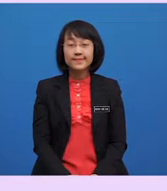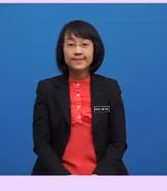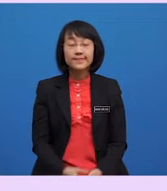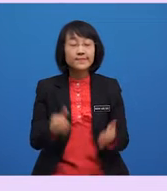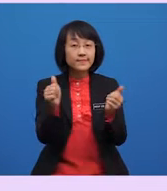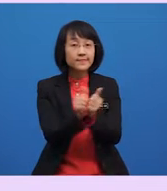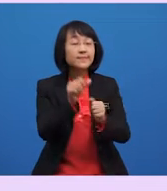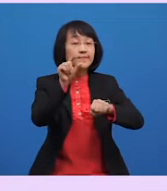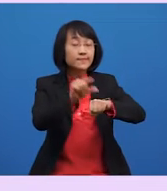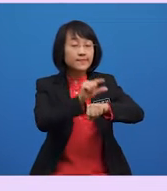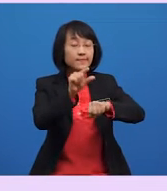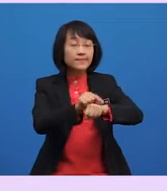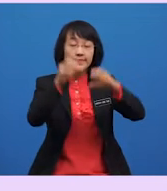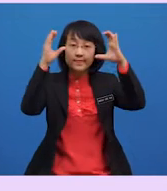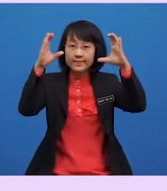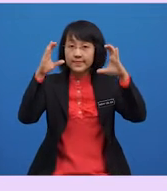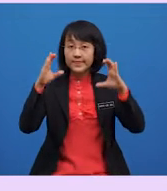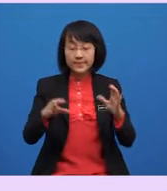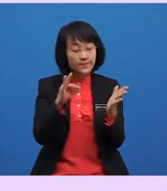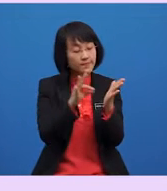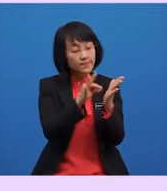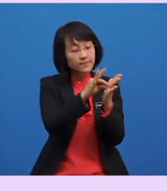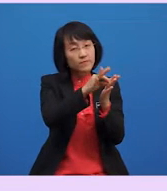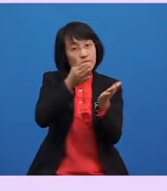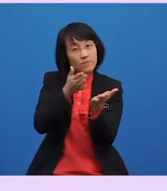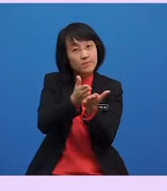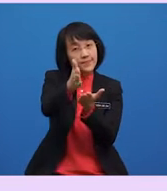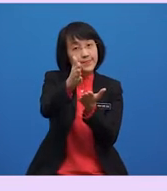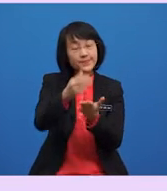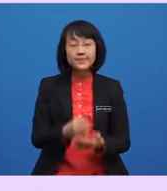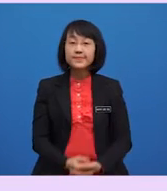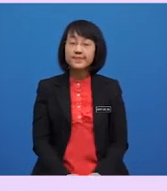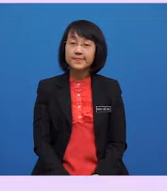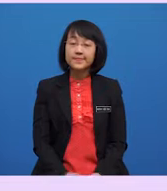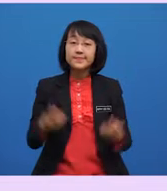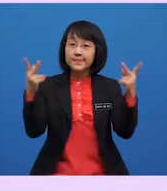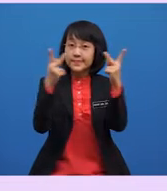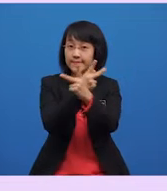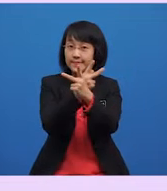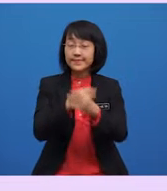Dengan menggunakan kaedah pengiraan terus secara darab,